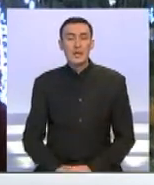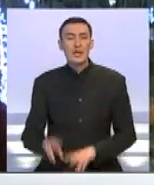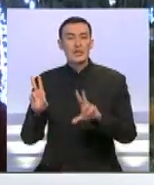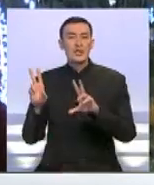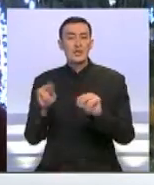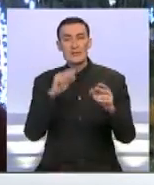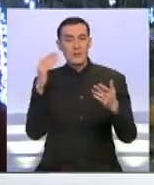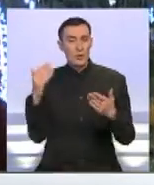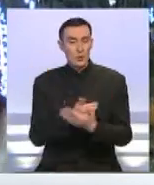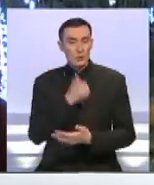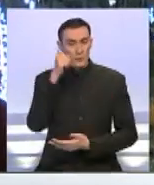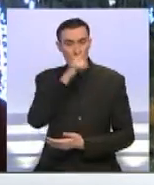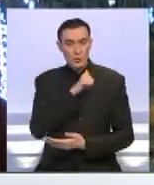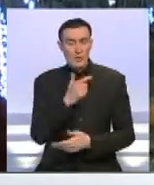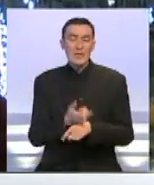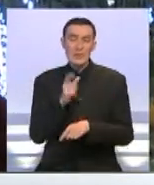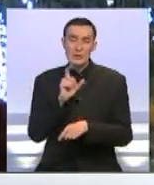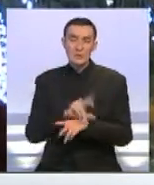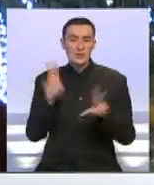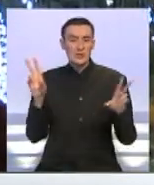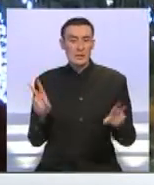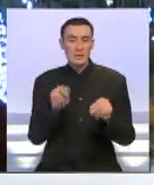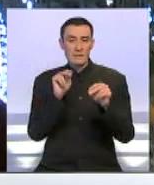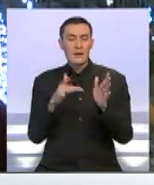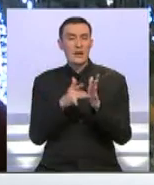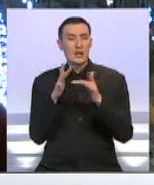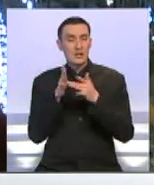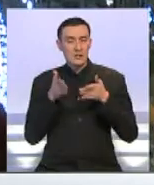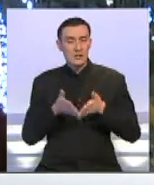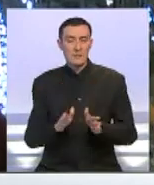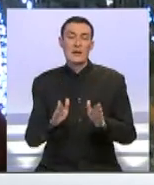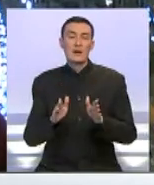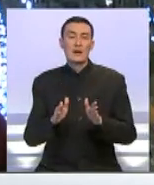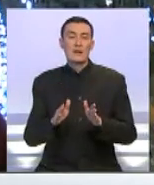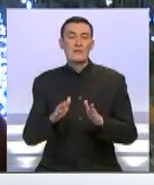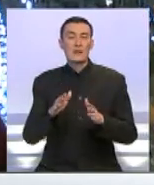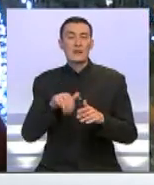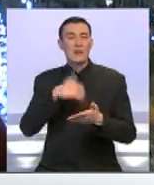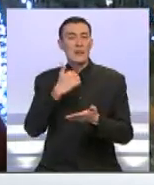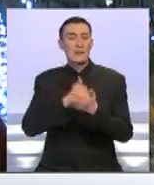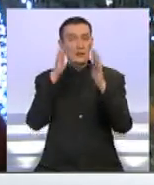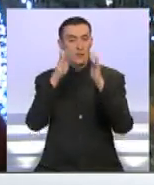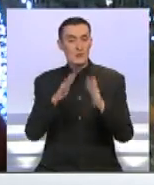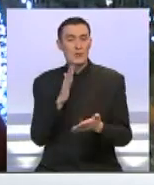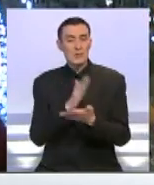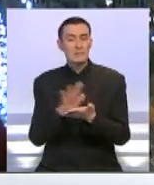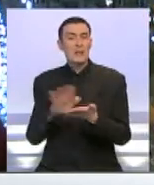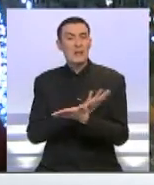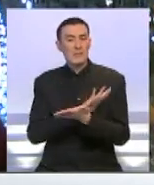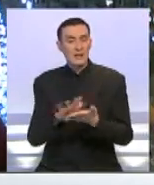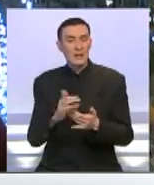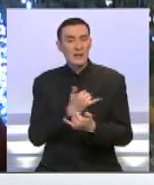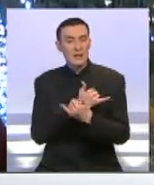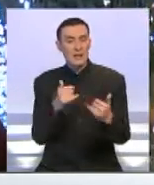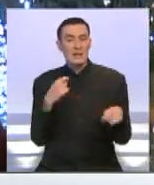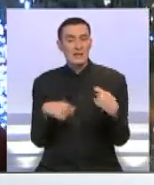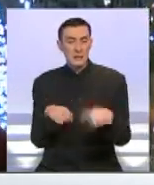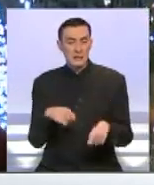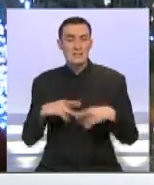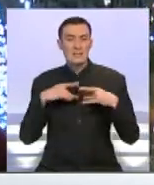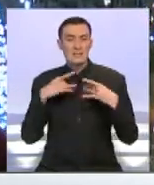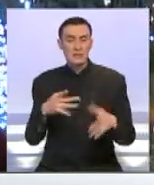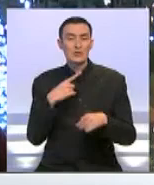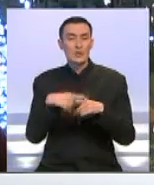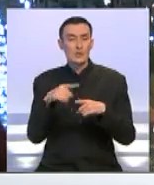Счастливого Нового года и особенно счастливого Рождества. В Страсбурге возле главной елки всегда есть благотворительная ярмарка. С праздником и до